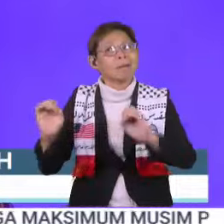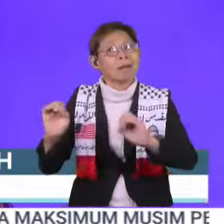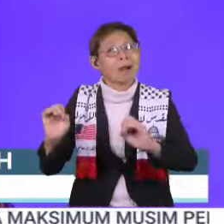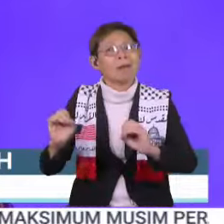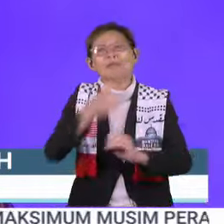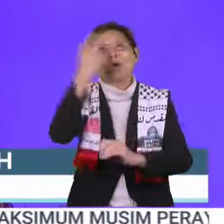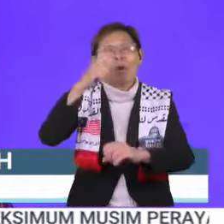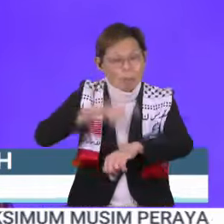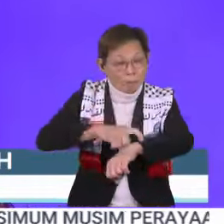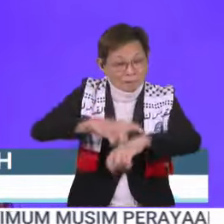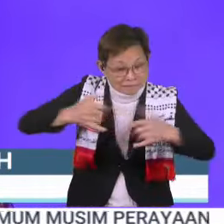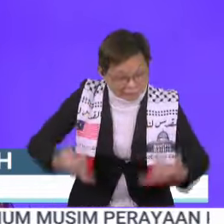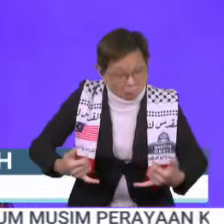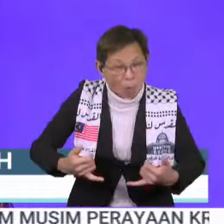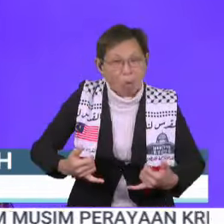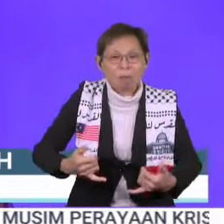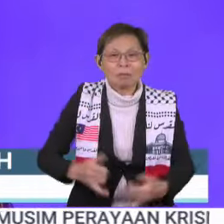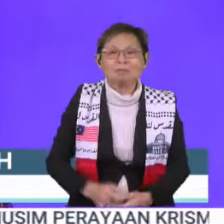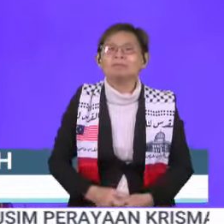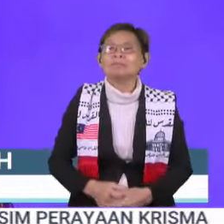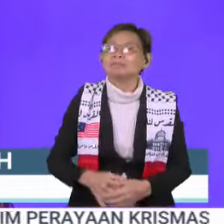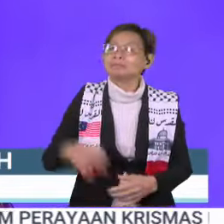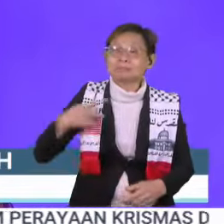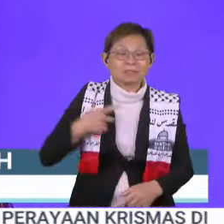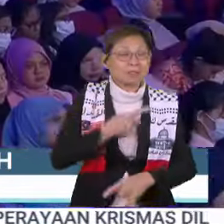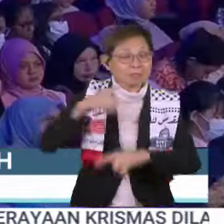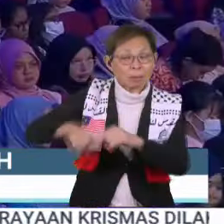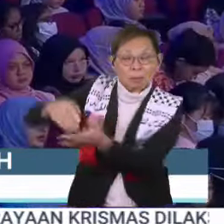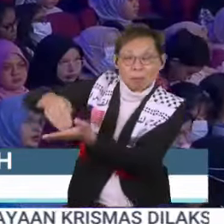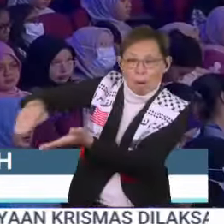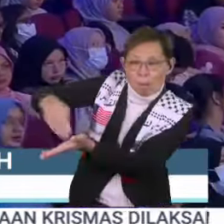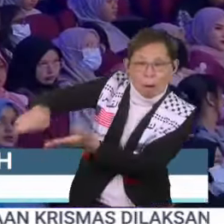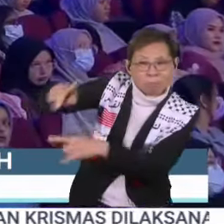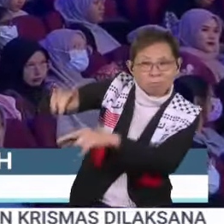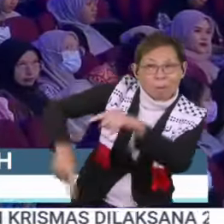zaman. Tidak boleh menolak atau menangkis